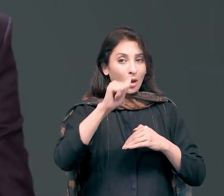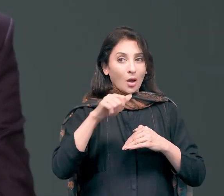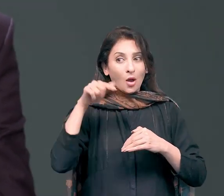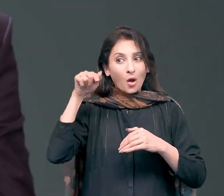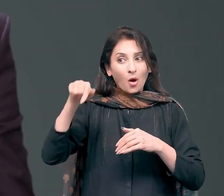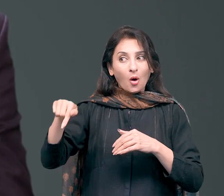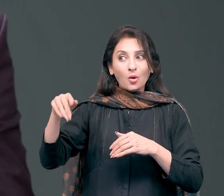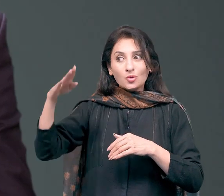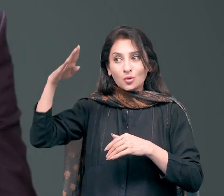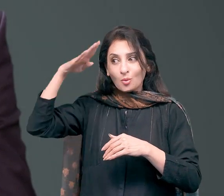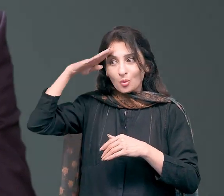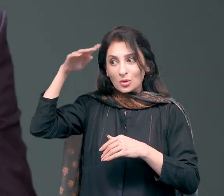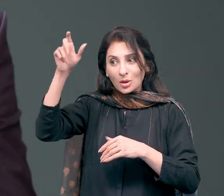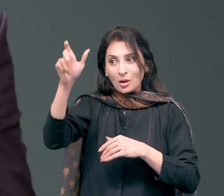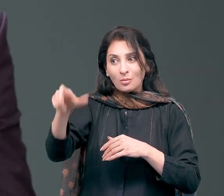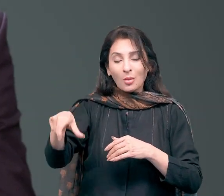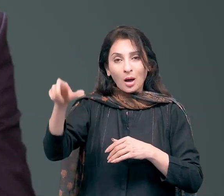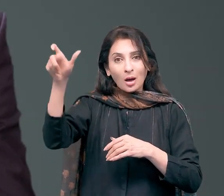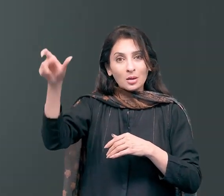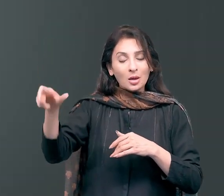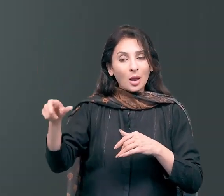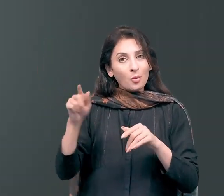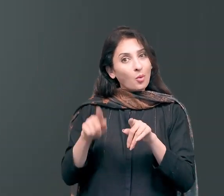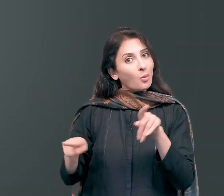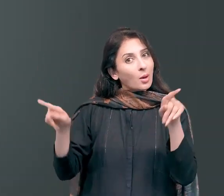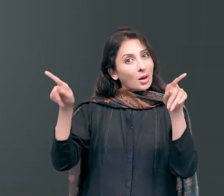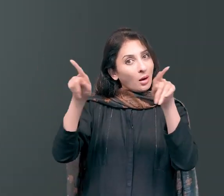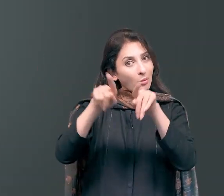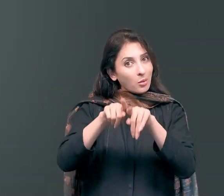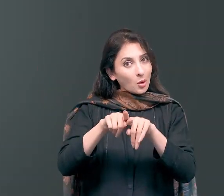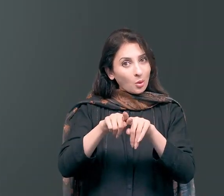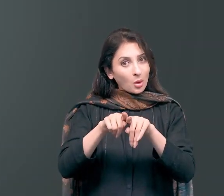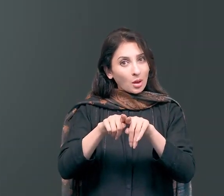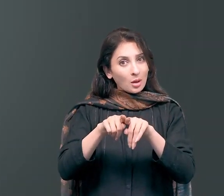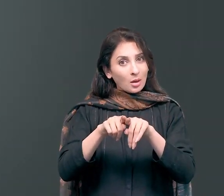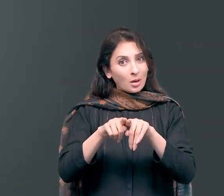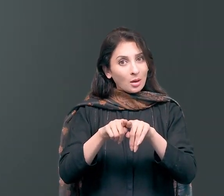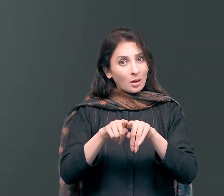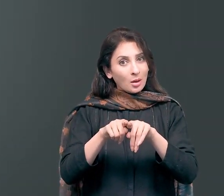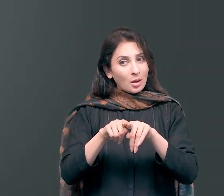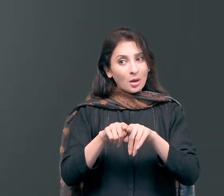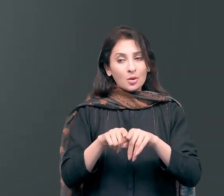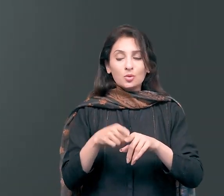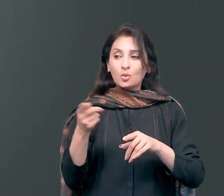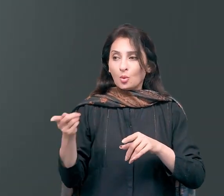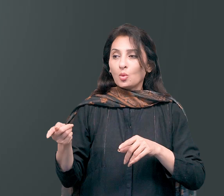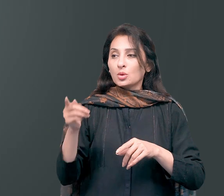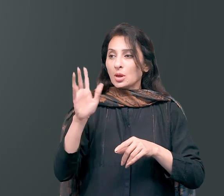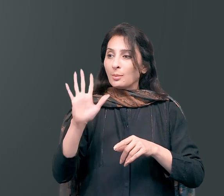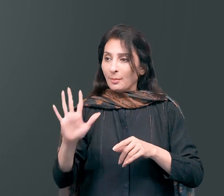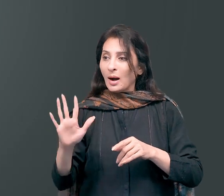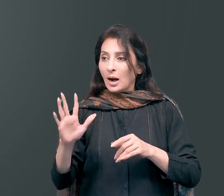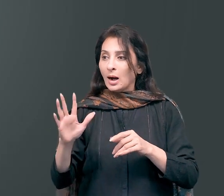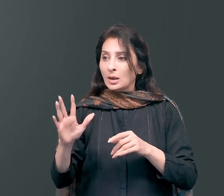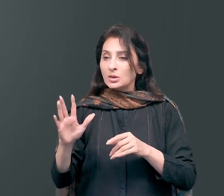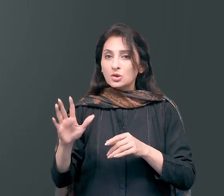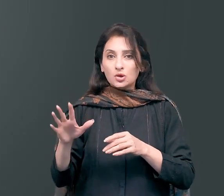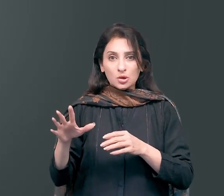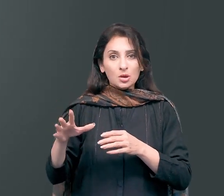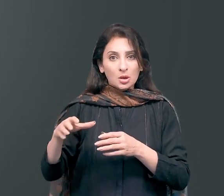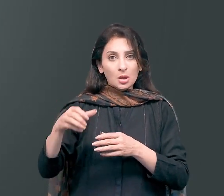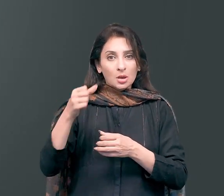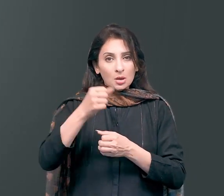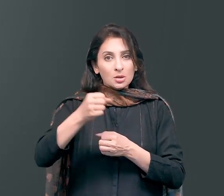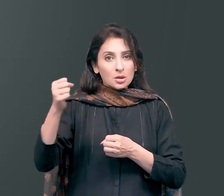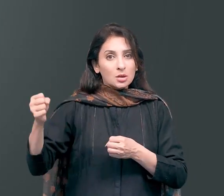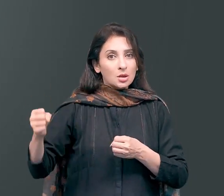اور مسلمانوں کو برابری کی نمائندگی ملے گی، ایکویلٹی ملے گی، مان لیا 5 ہماری سیٹیں 5 ان